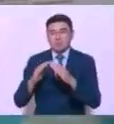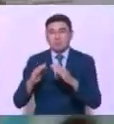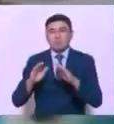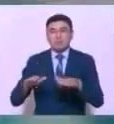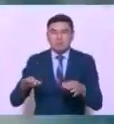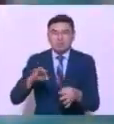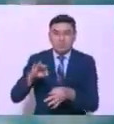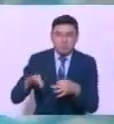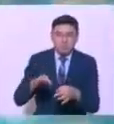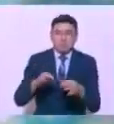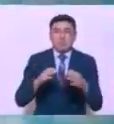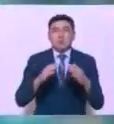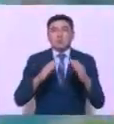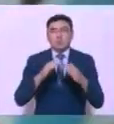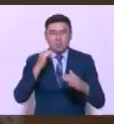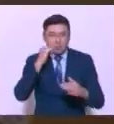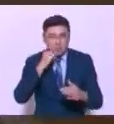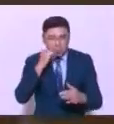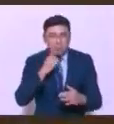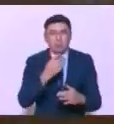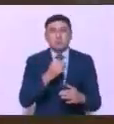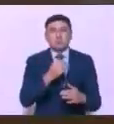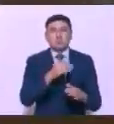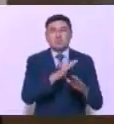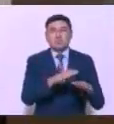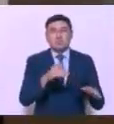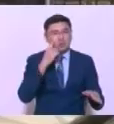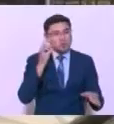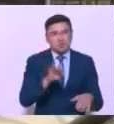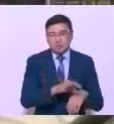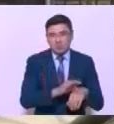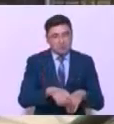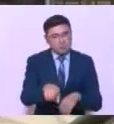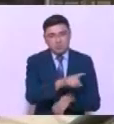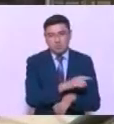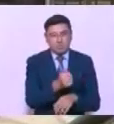домов престарелых, беременные женщины и часто болеющие дети.